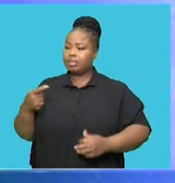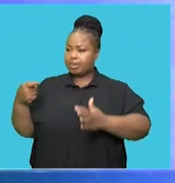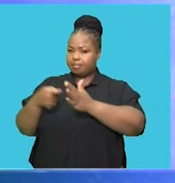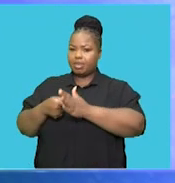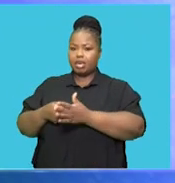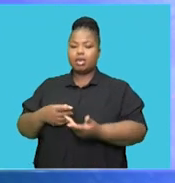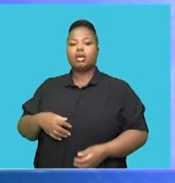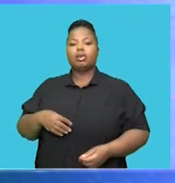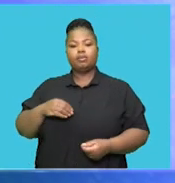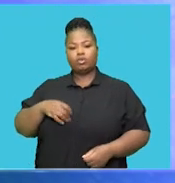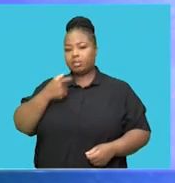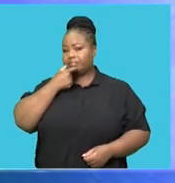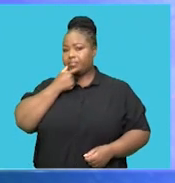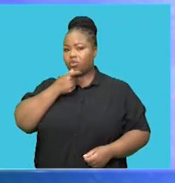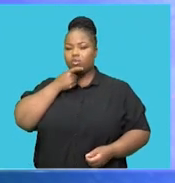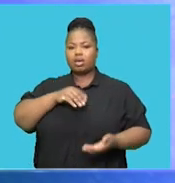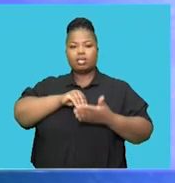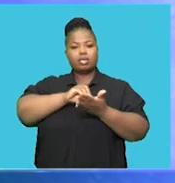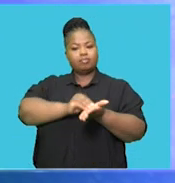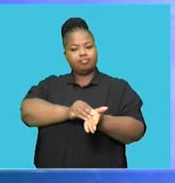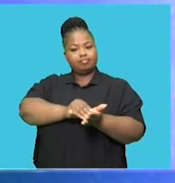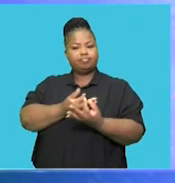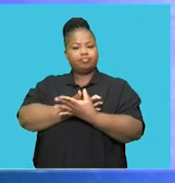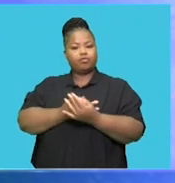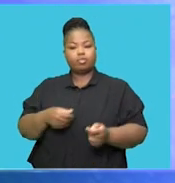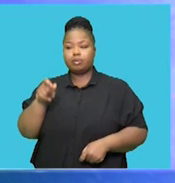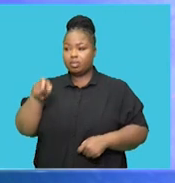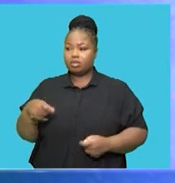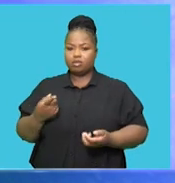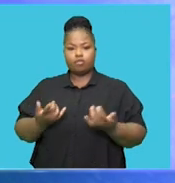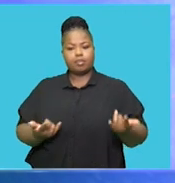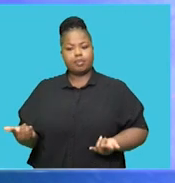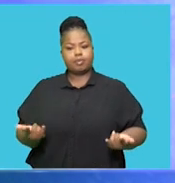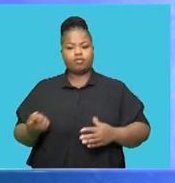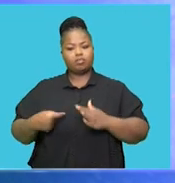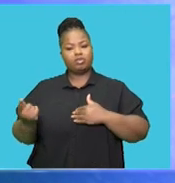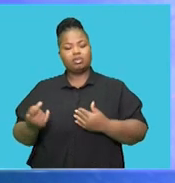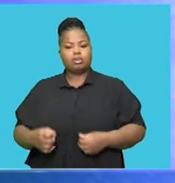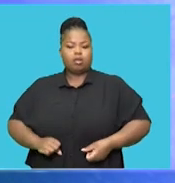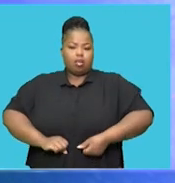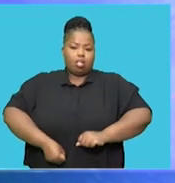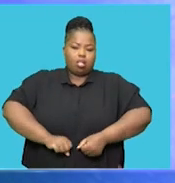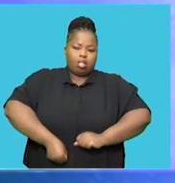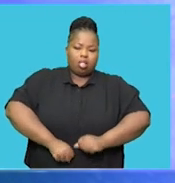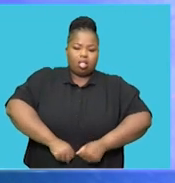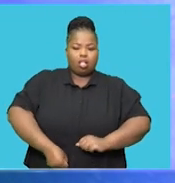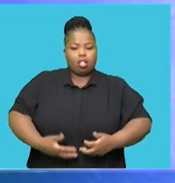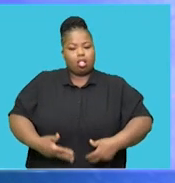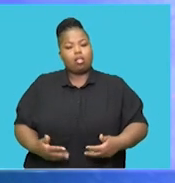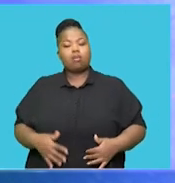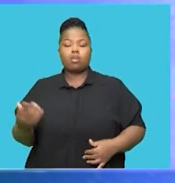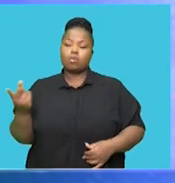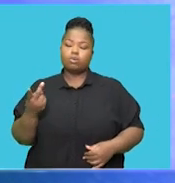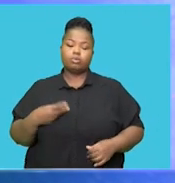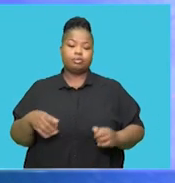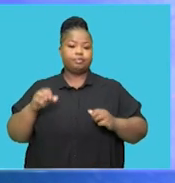matabengwane kole la guba afakwe inzango kumtengwa sezitala dueni ze envago kubabi wakili babu hatu asistapu kapu nisisu. Isebeleze mfundo